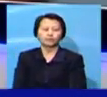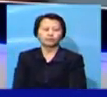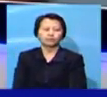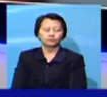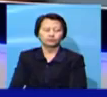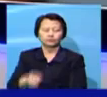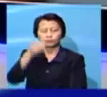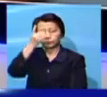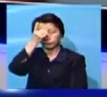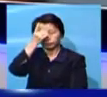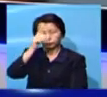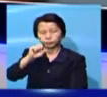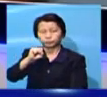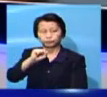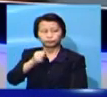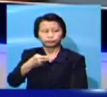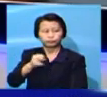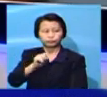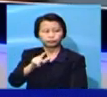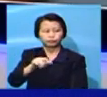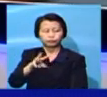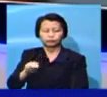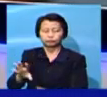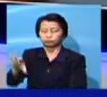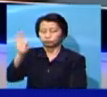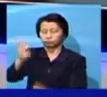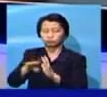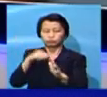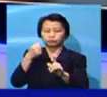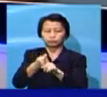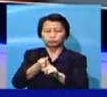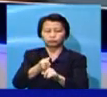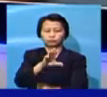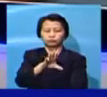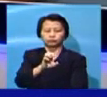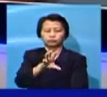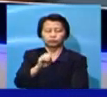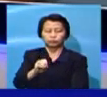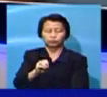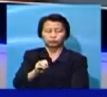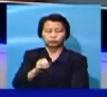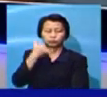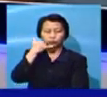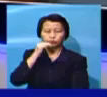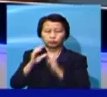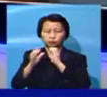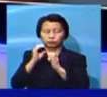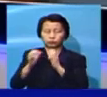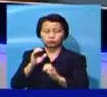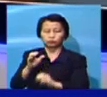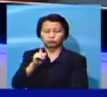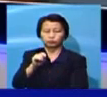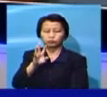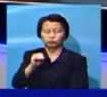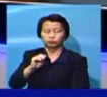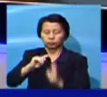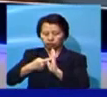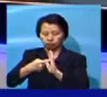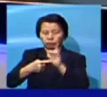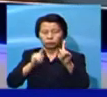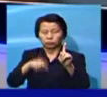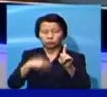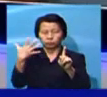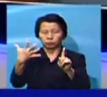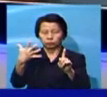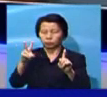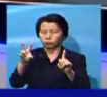Datuk Seri Mohamad shizali Ramli dilantik sebagai pengarah urusan dan ketua pegawai ekekutif CEO telekom Malaysia berhad TM berkuatkuasa 1